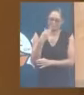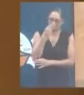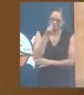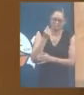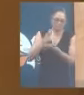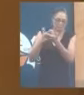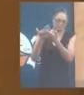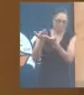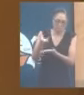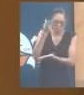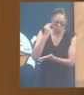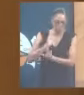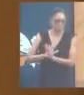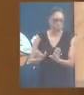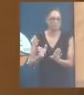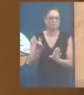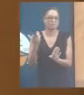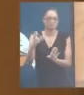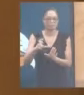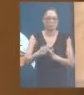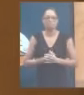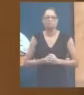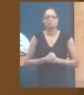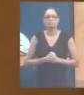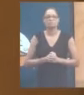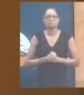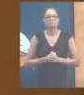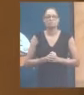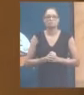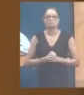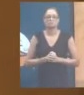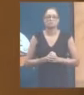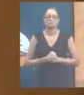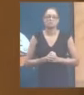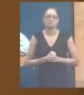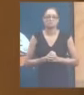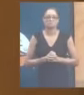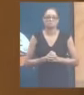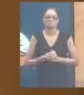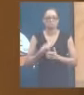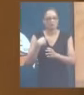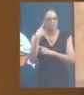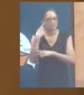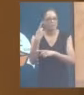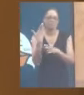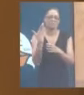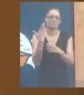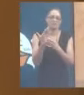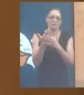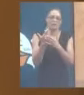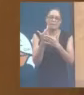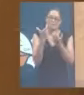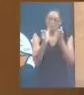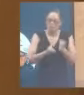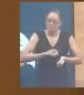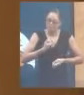très franchement. Et je ne sortirai pas de ça. Je pense que les mots ont un sens.